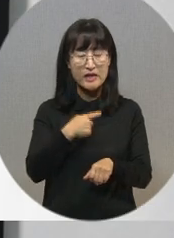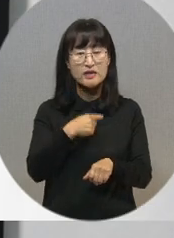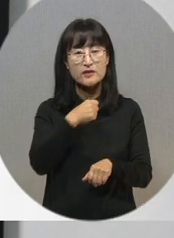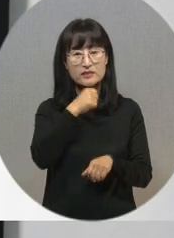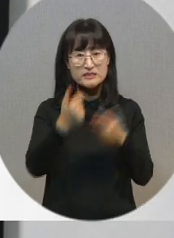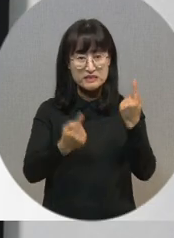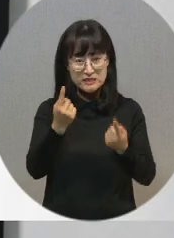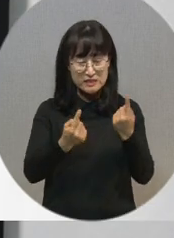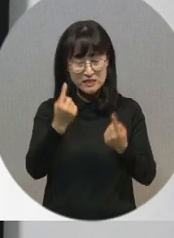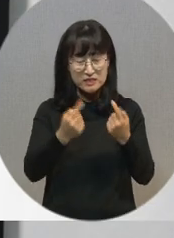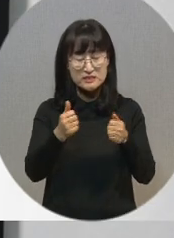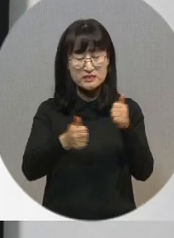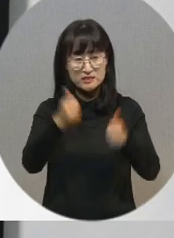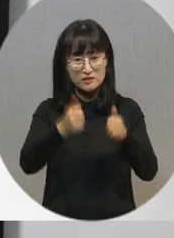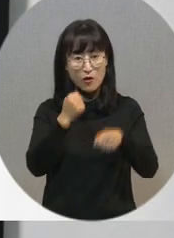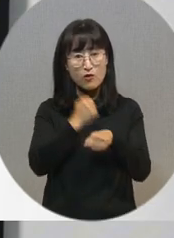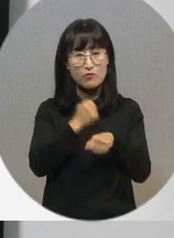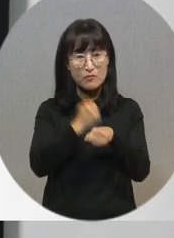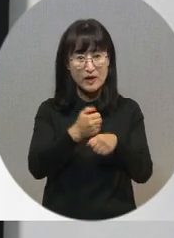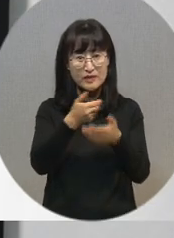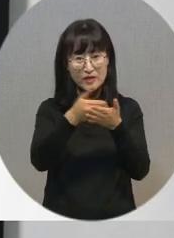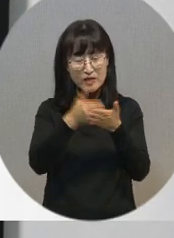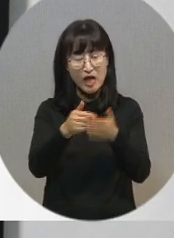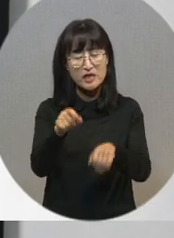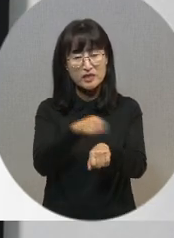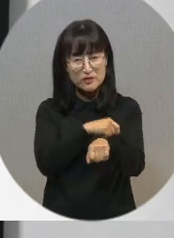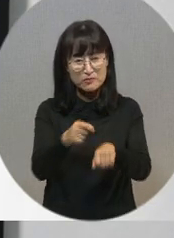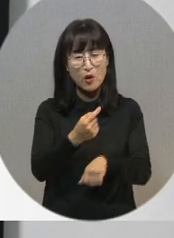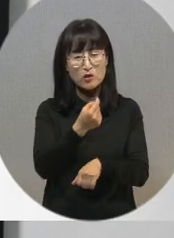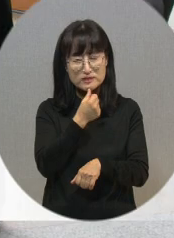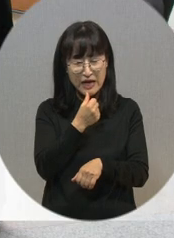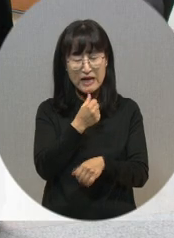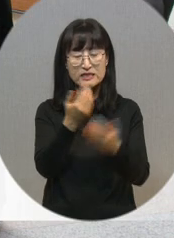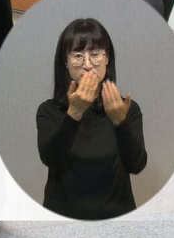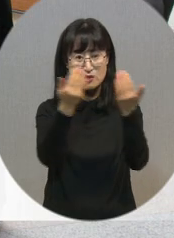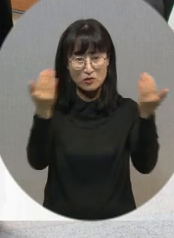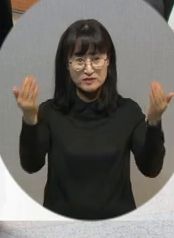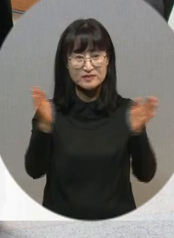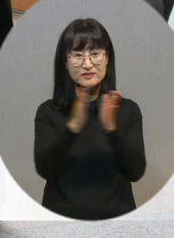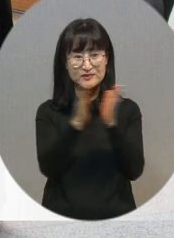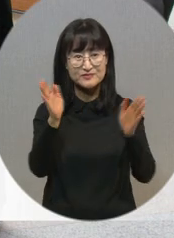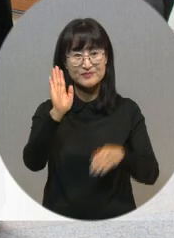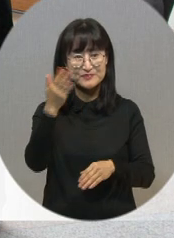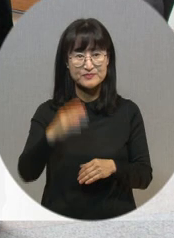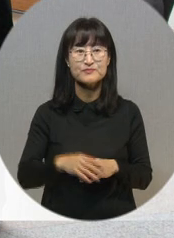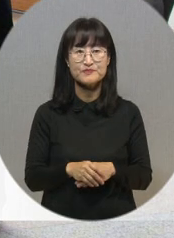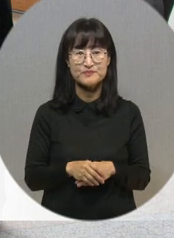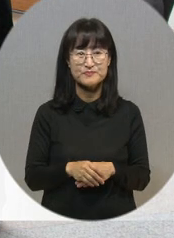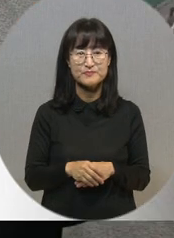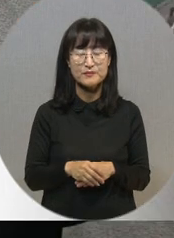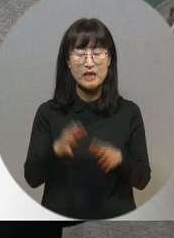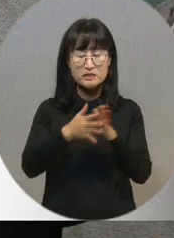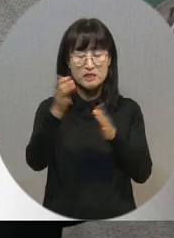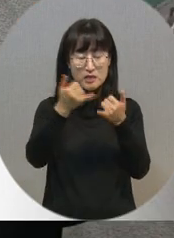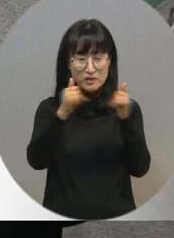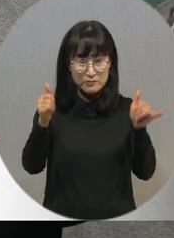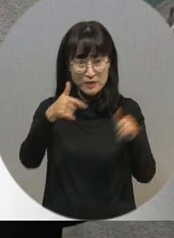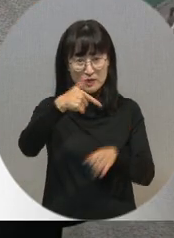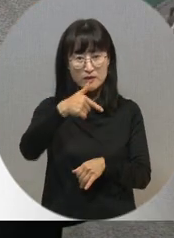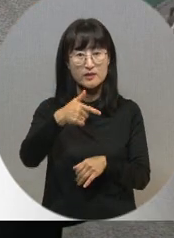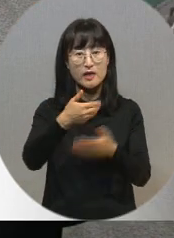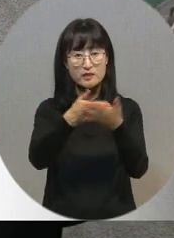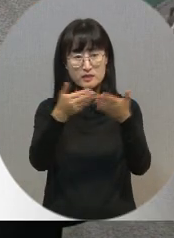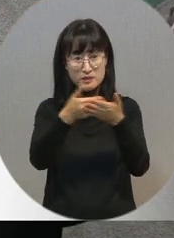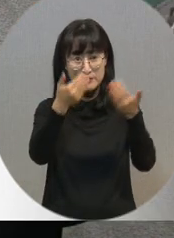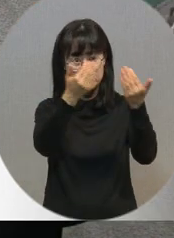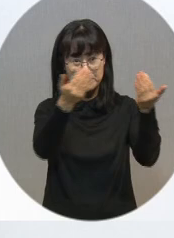공유, 특별하고 작은 전시회가 진행되었습니다. 의정부 시민 갤러리는 시청 로비를 활용한